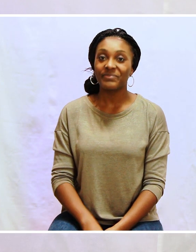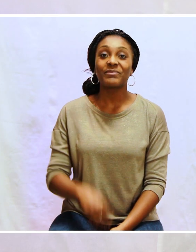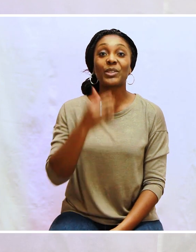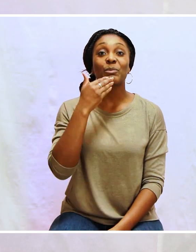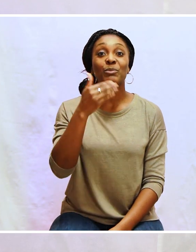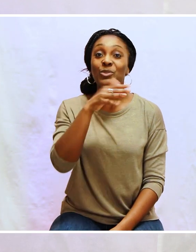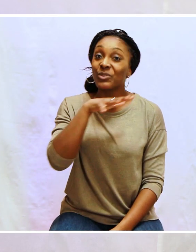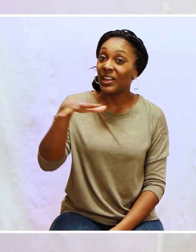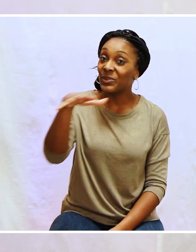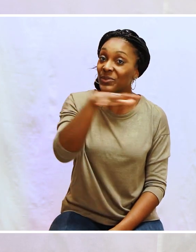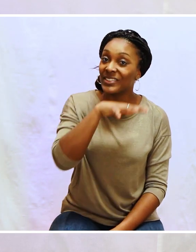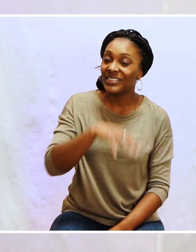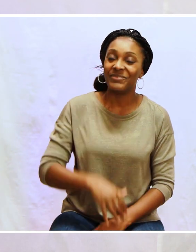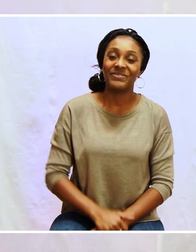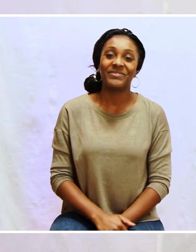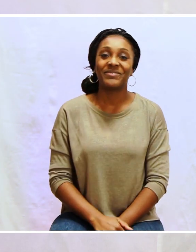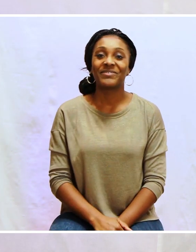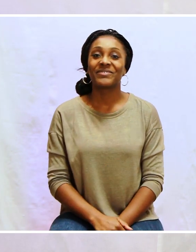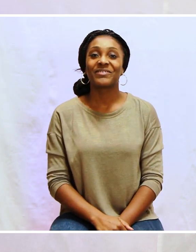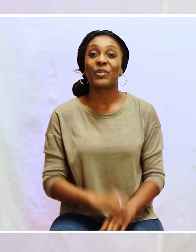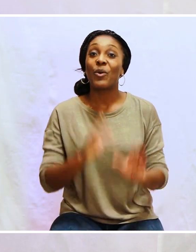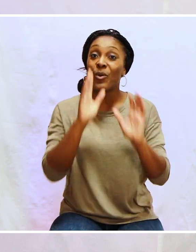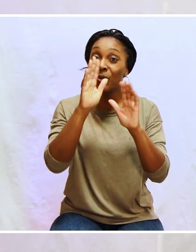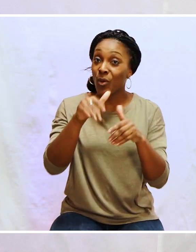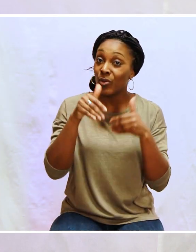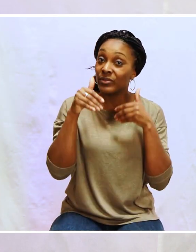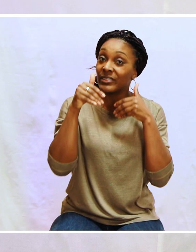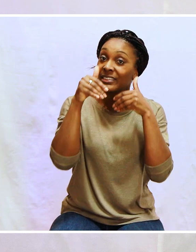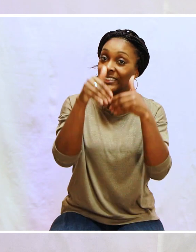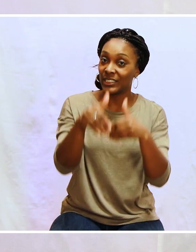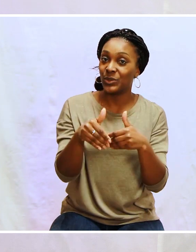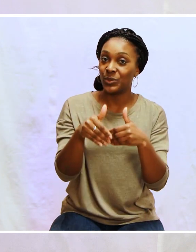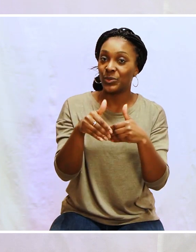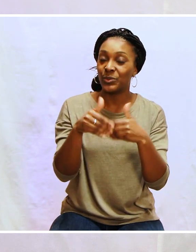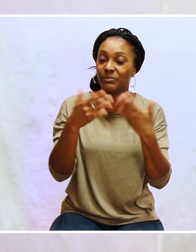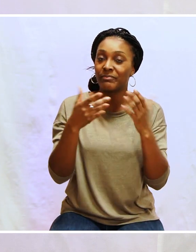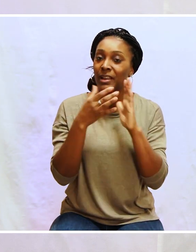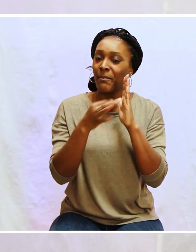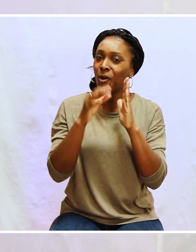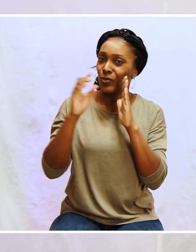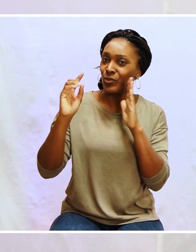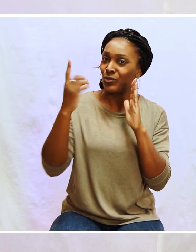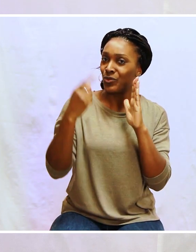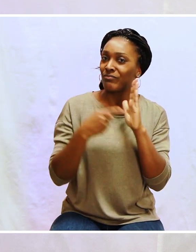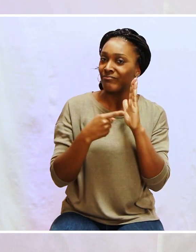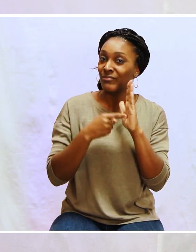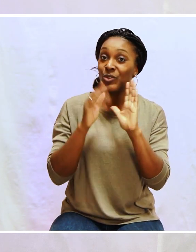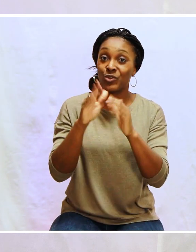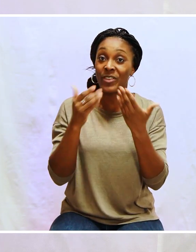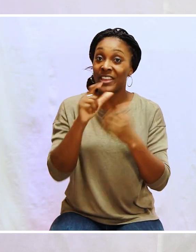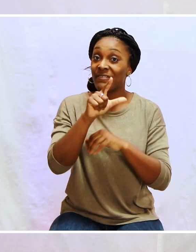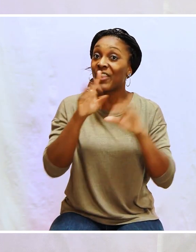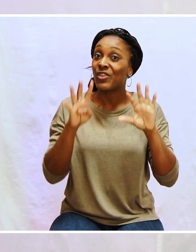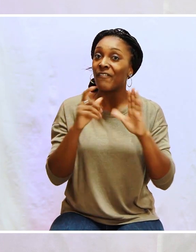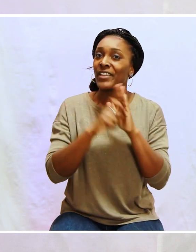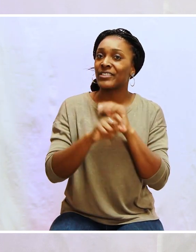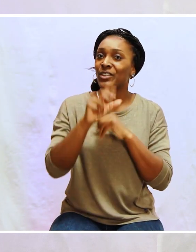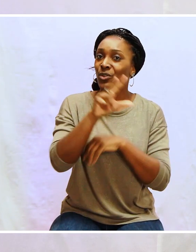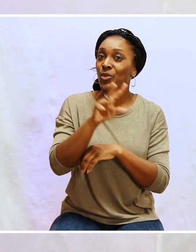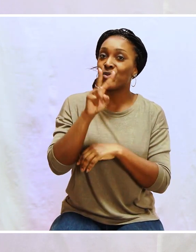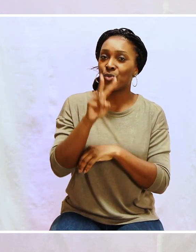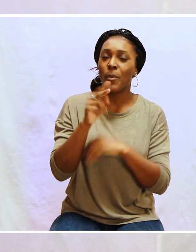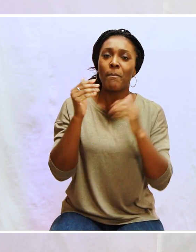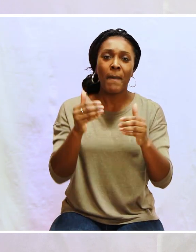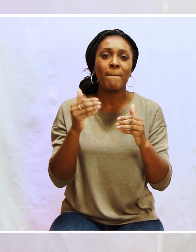Bien, bonjour à tous et à toutes. Voilà, on va continuer bien la parole de Dieu dans Genèse 29, verset 32,